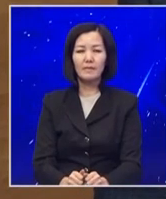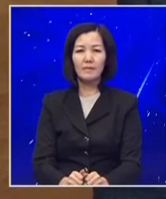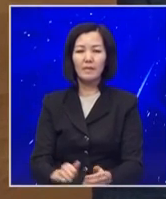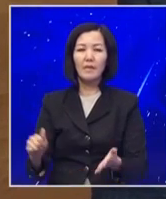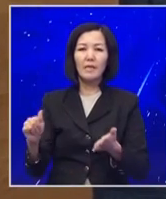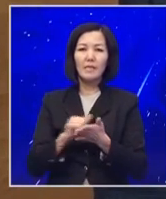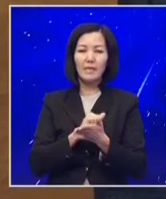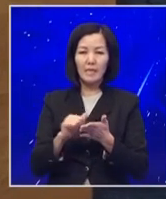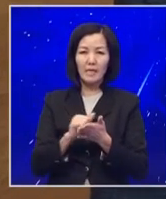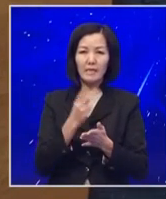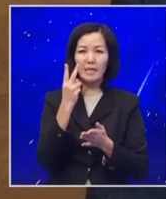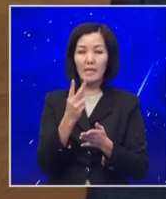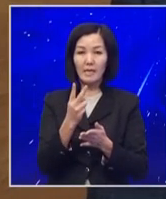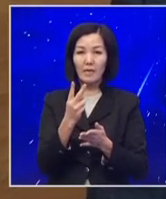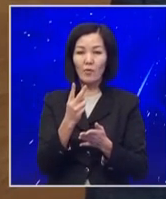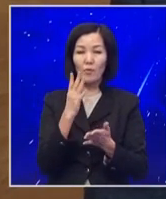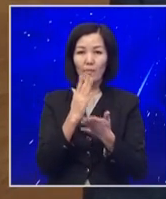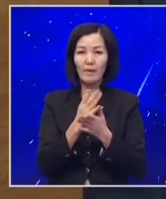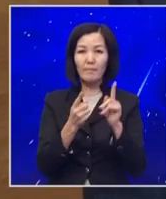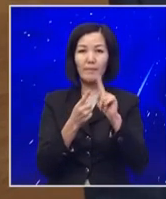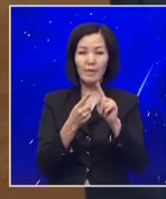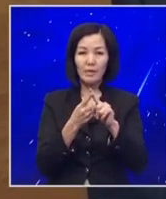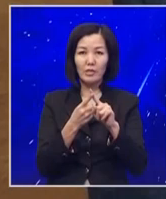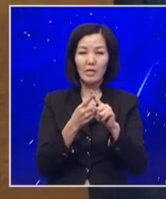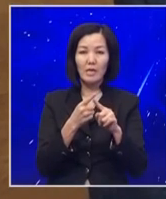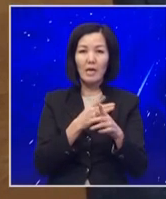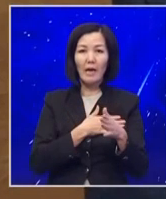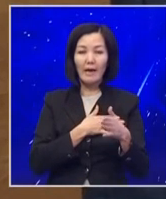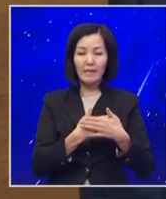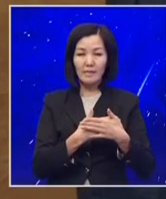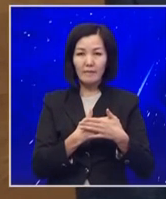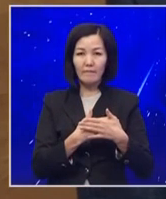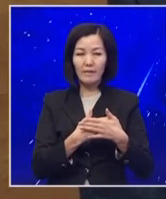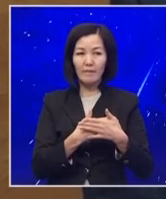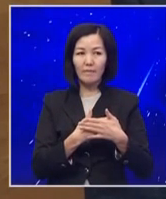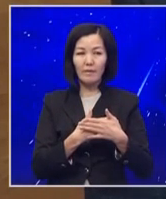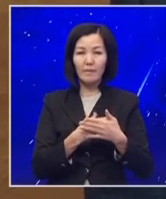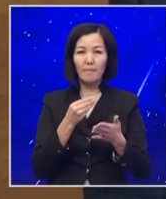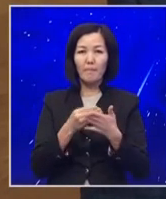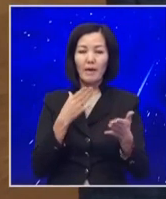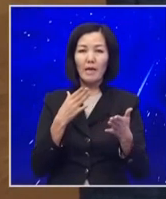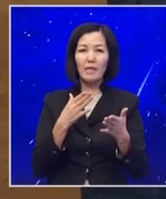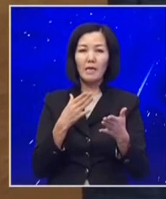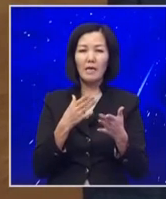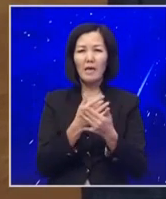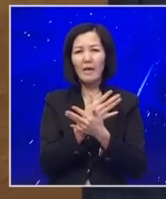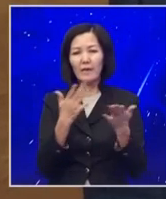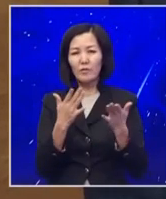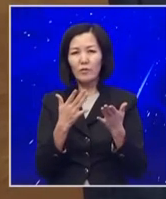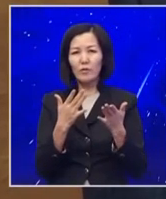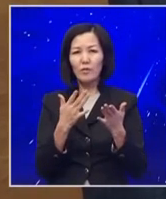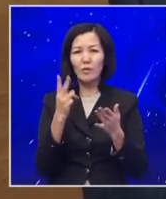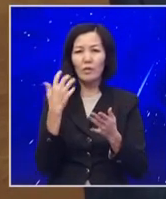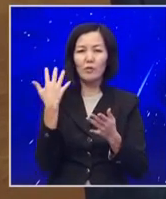Декларацияда екі түрден тұрады. Бірінші түрі ол жаңа активтер мен бағалы құндар туралы декларация